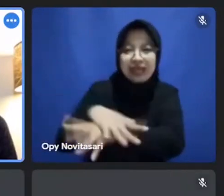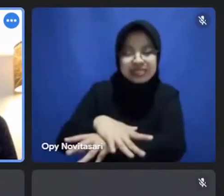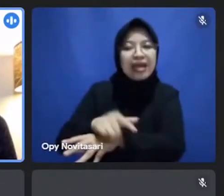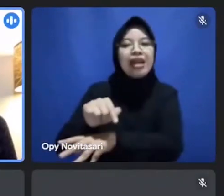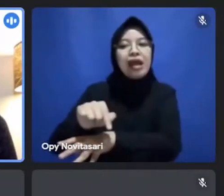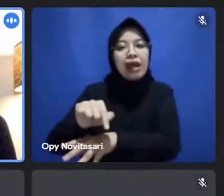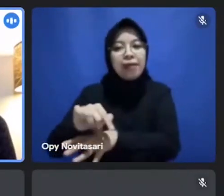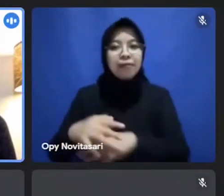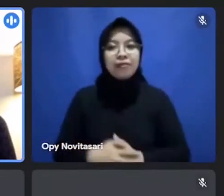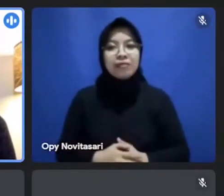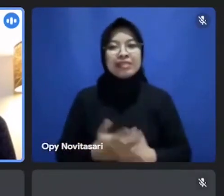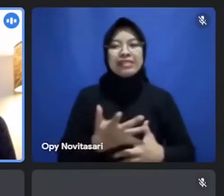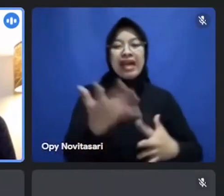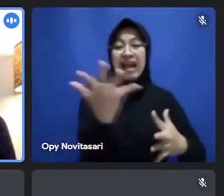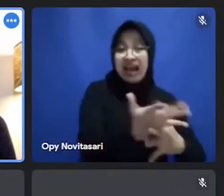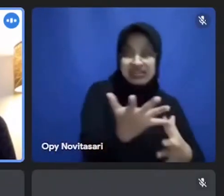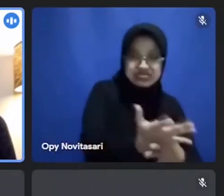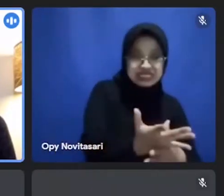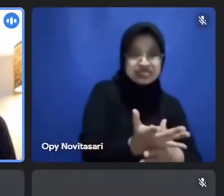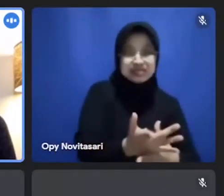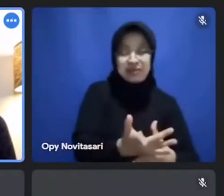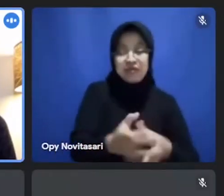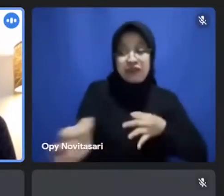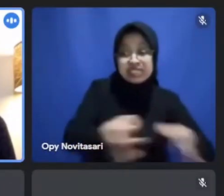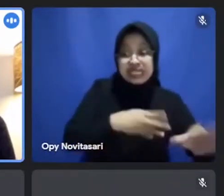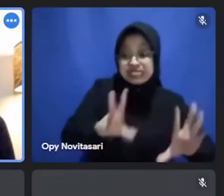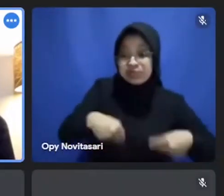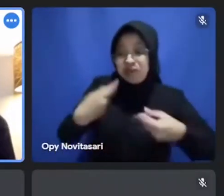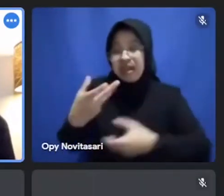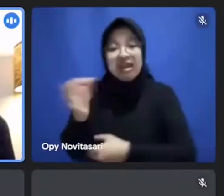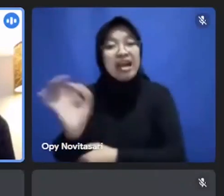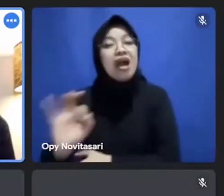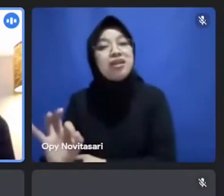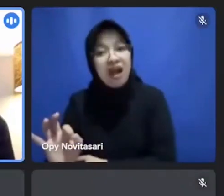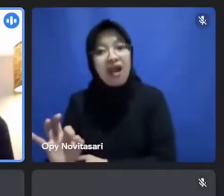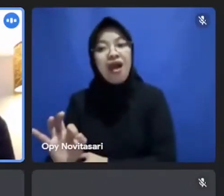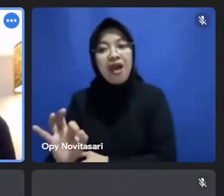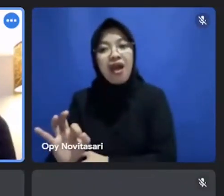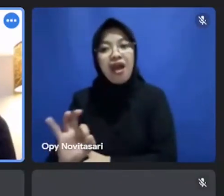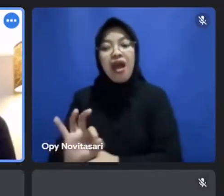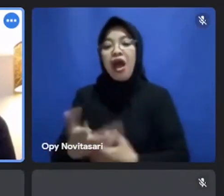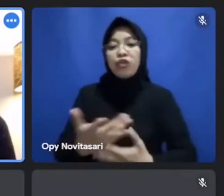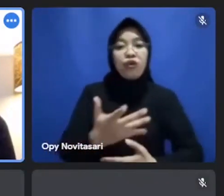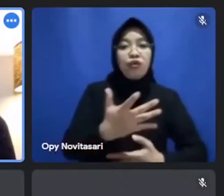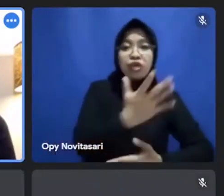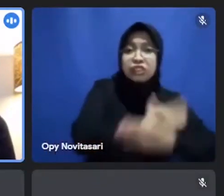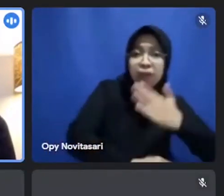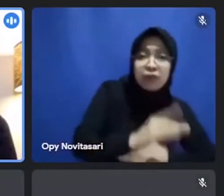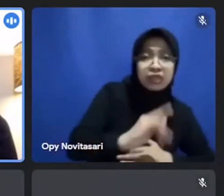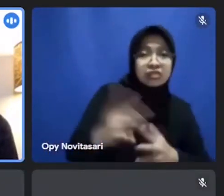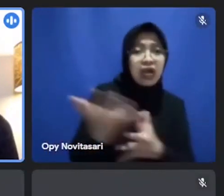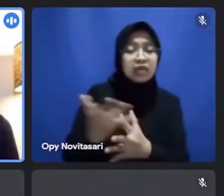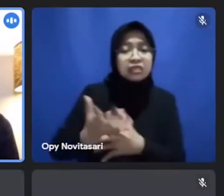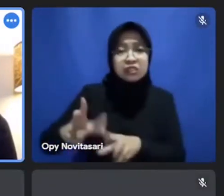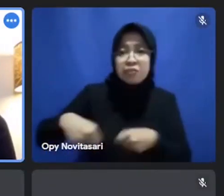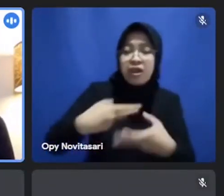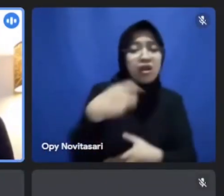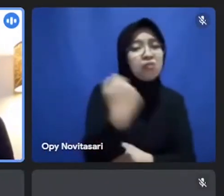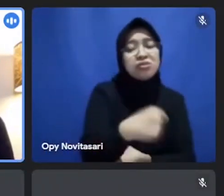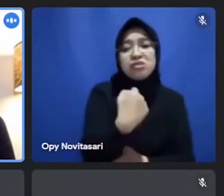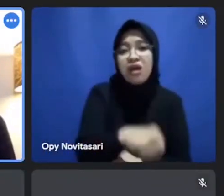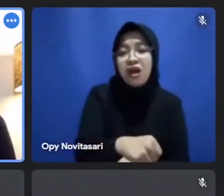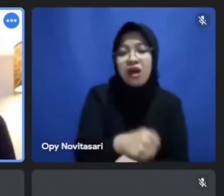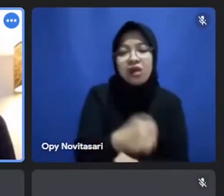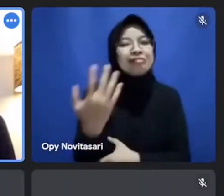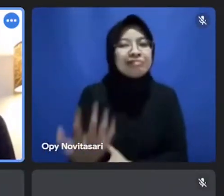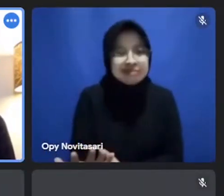ee jadi tidak tersedia bagi mereka yang memiliki tubuh yang beragam nah dari situ